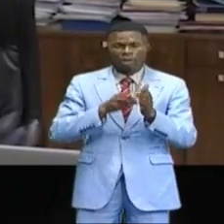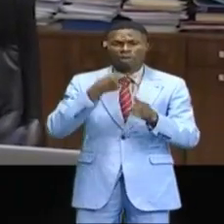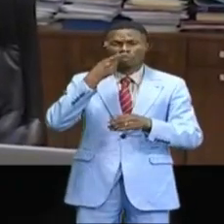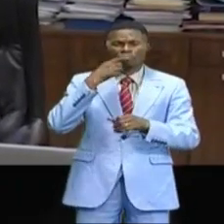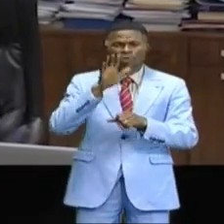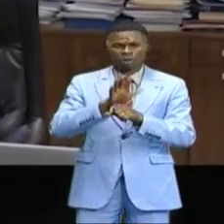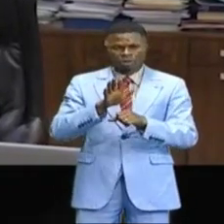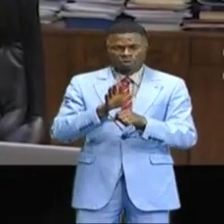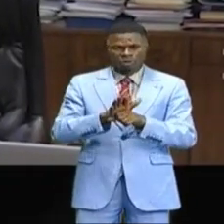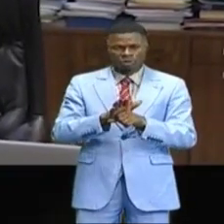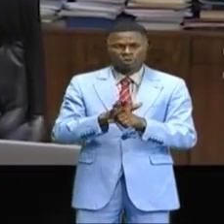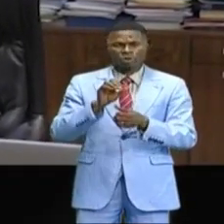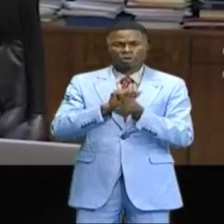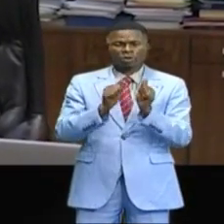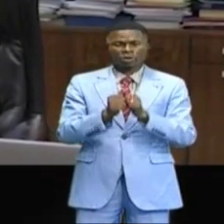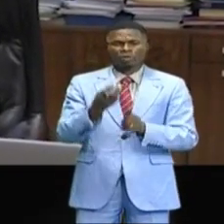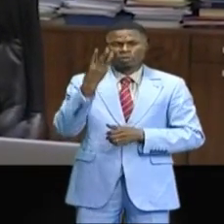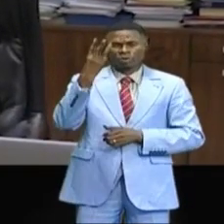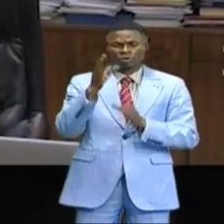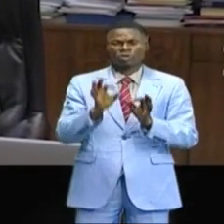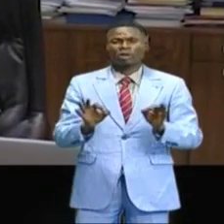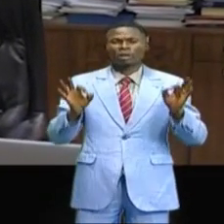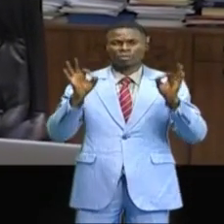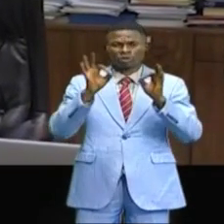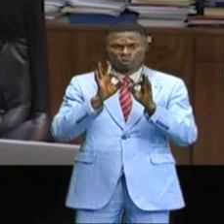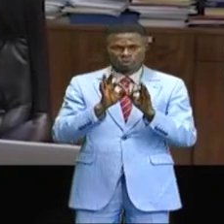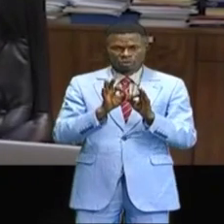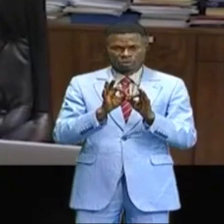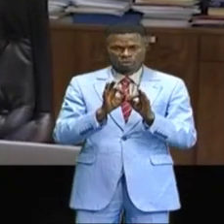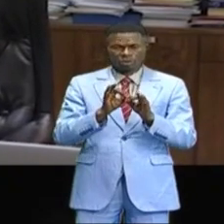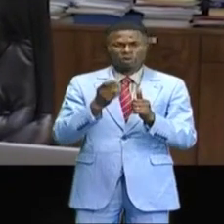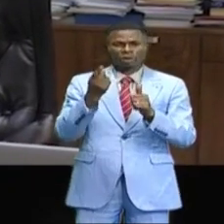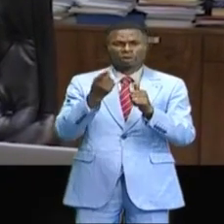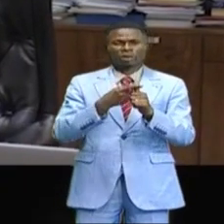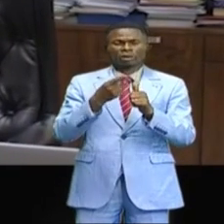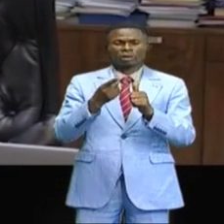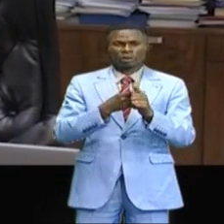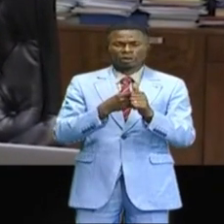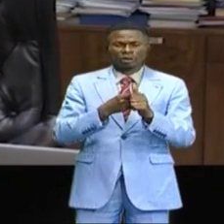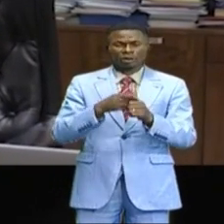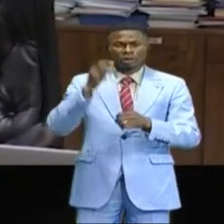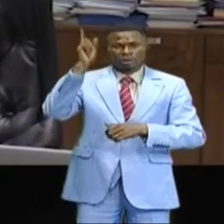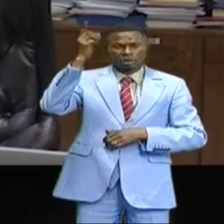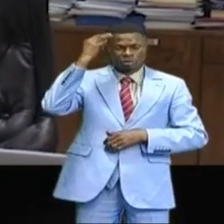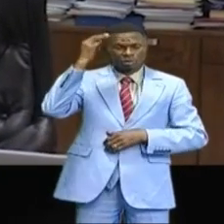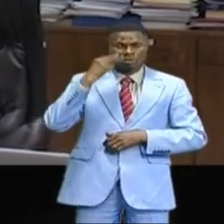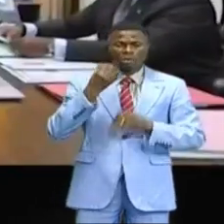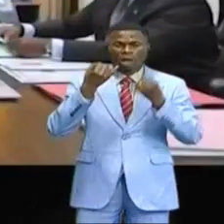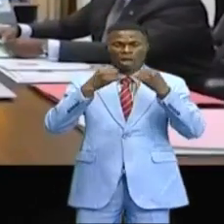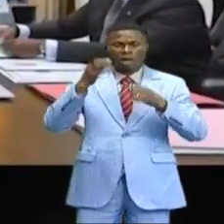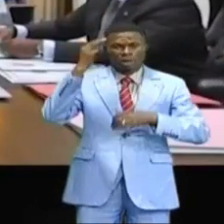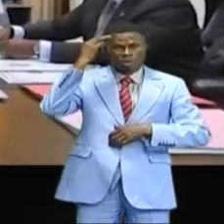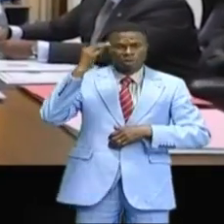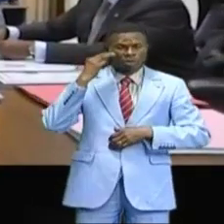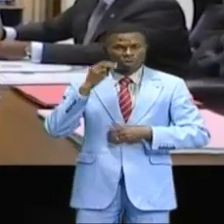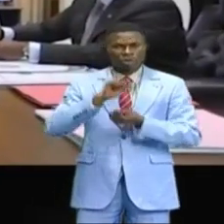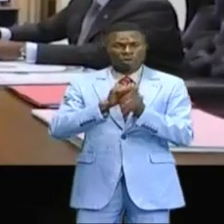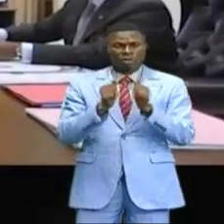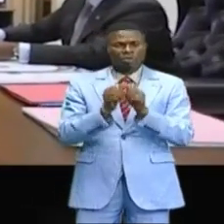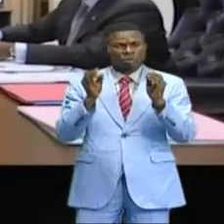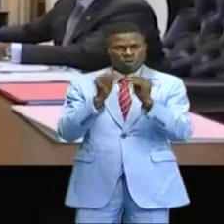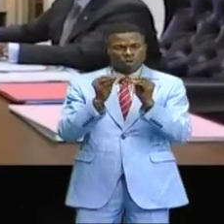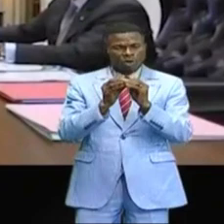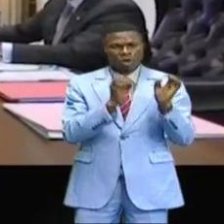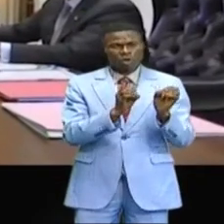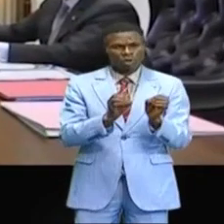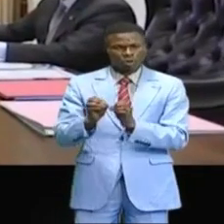son intervention sur trois points principaux. En premier, il a informé le Conseil de la série de réunions qu'il a